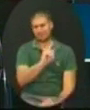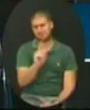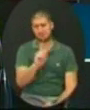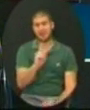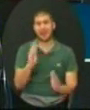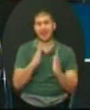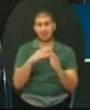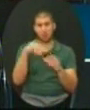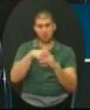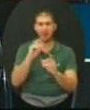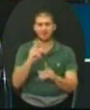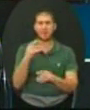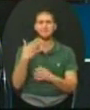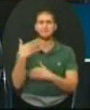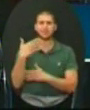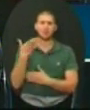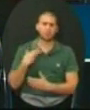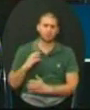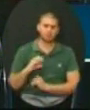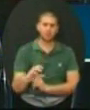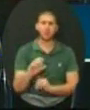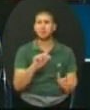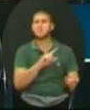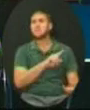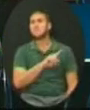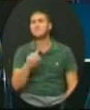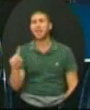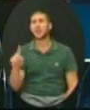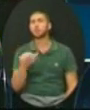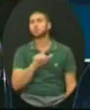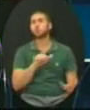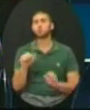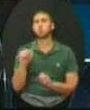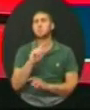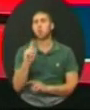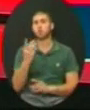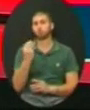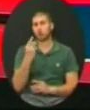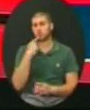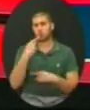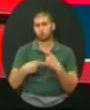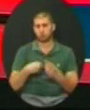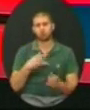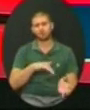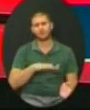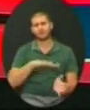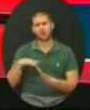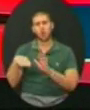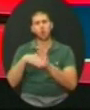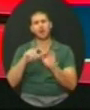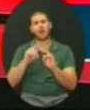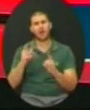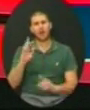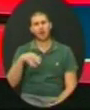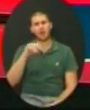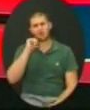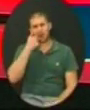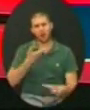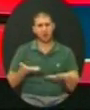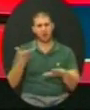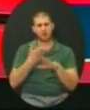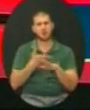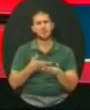אבל המדינה תיתן להם 1,600,000,000 שקלים מדי שנה. אני רוצה לשאול אותך עכשיו על חוק אחר שאת מעלה מחר, וזה משכנתה